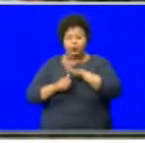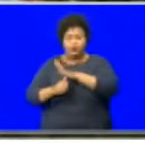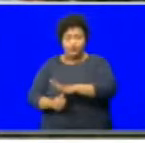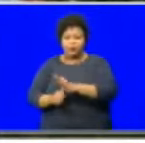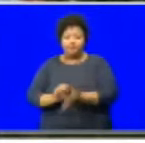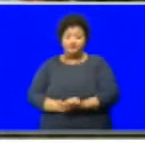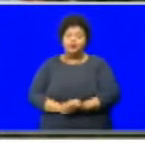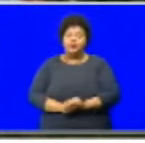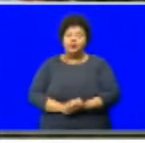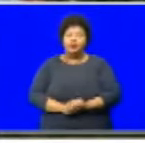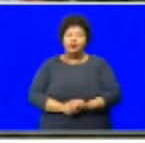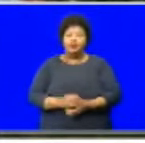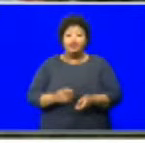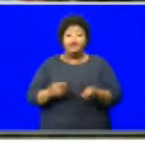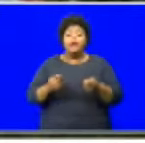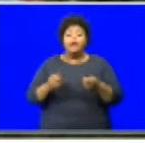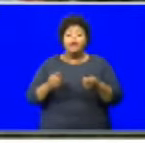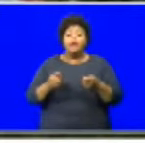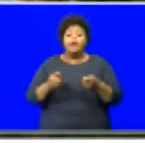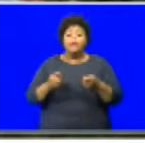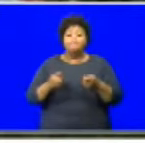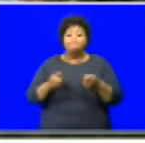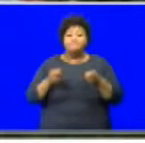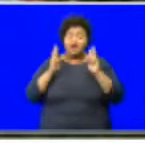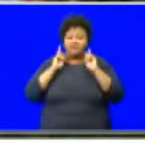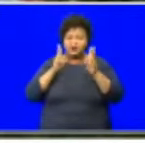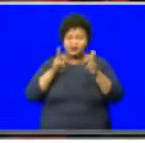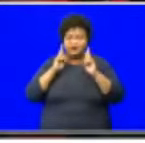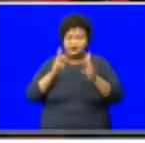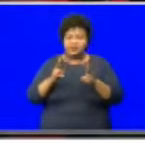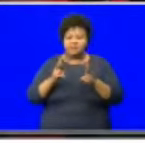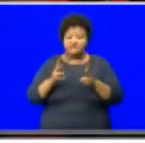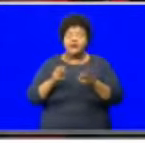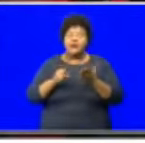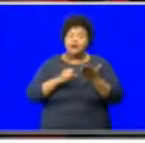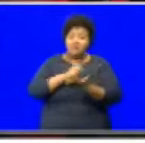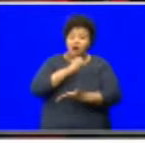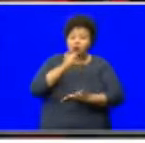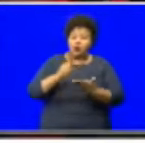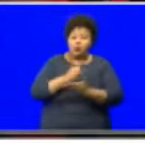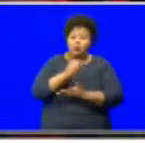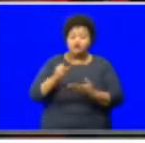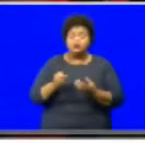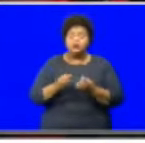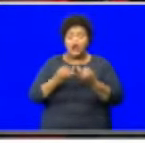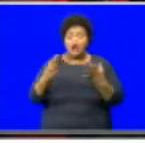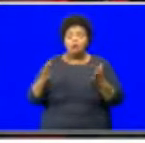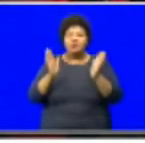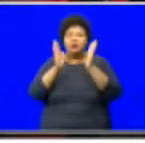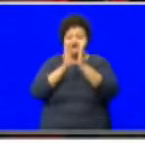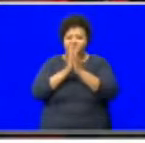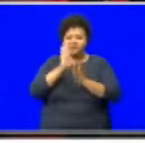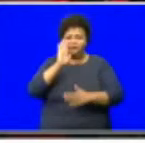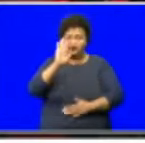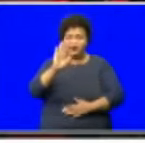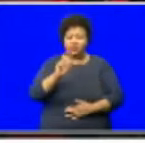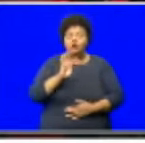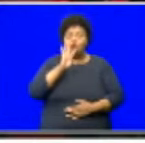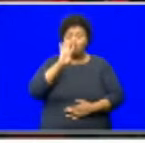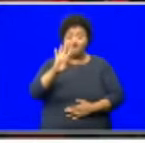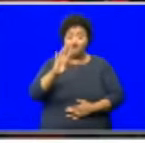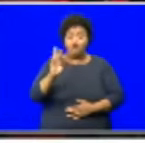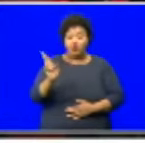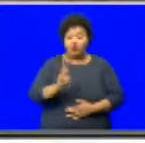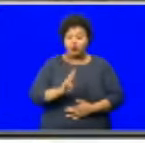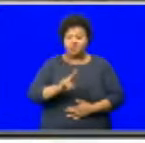kwalolu hlelo sohambele imimango leliyishumi nesihlanu etifunzeni totine delive. Etindzabeni teSwatini TV kubika samukelisiwe